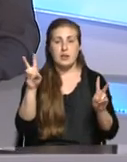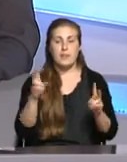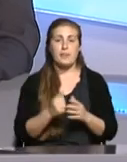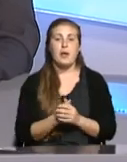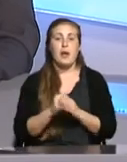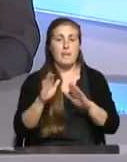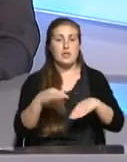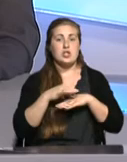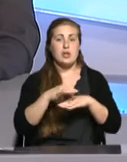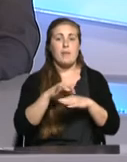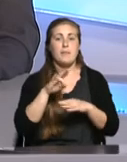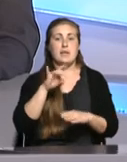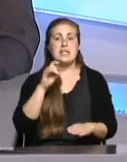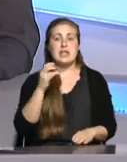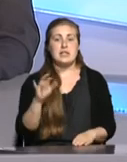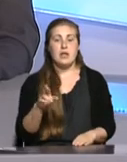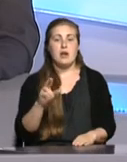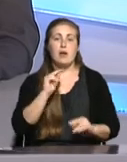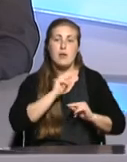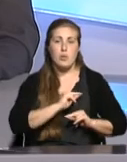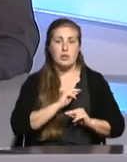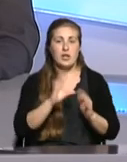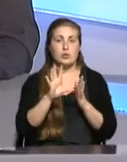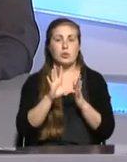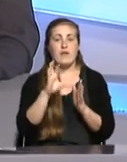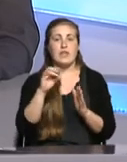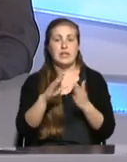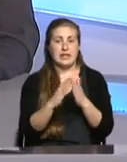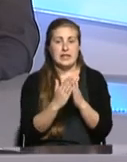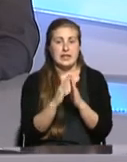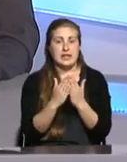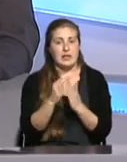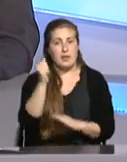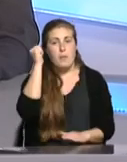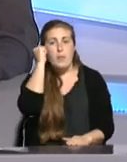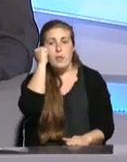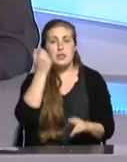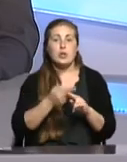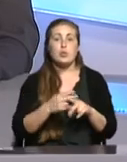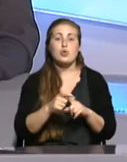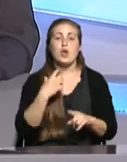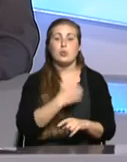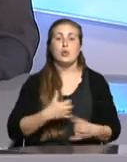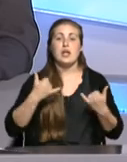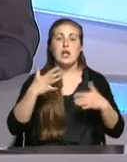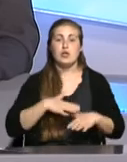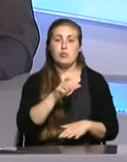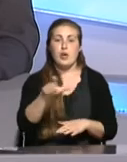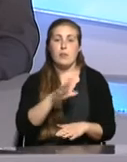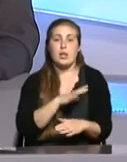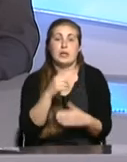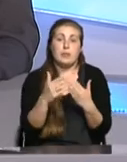презентация работает электронная версия книги памяти которая очень актуально для крымчан было на протяжении